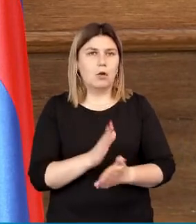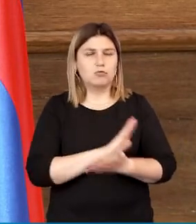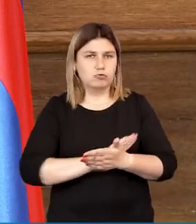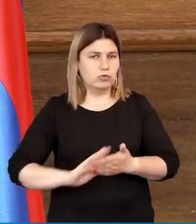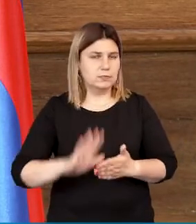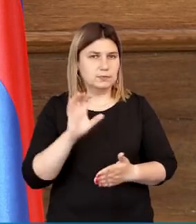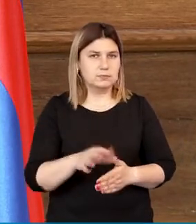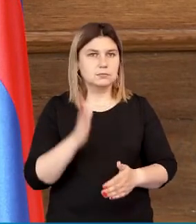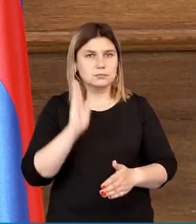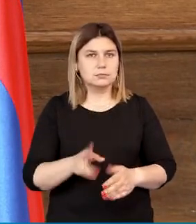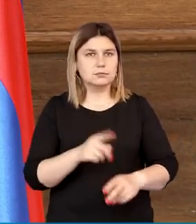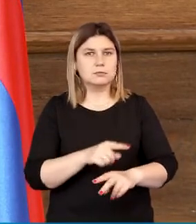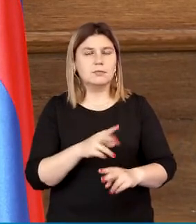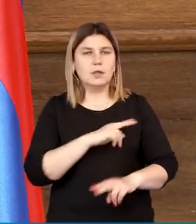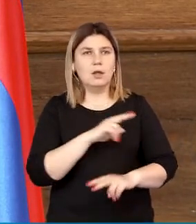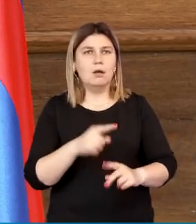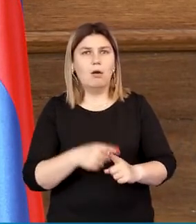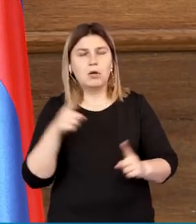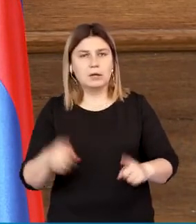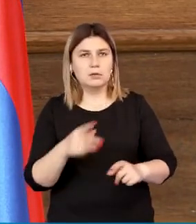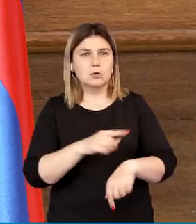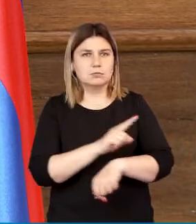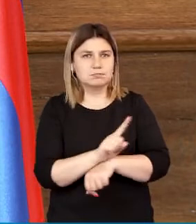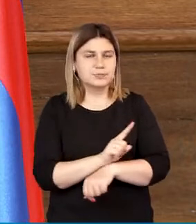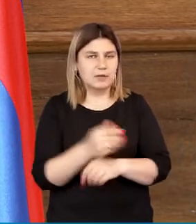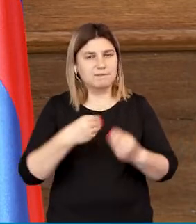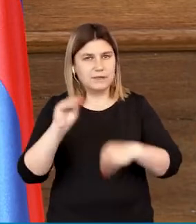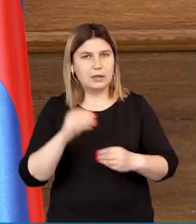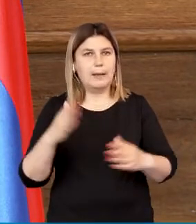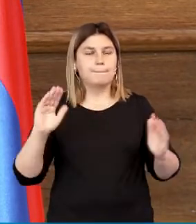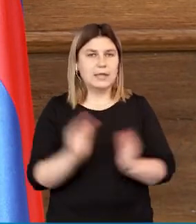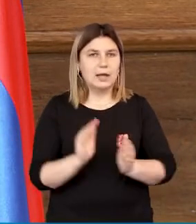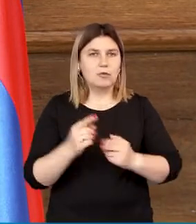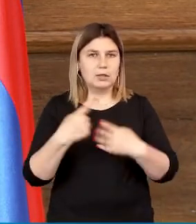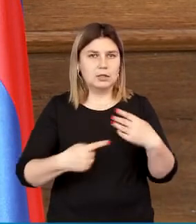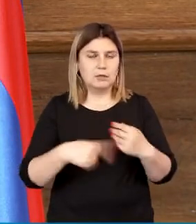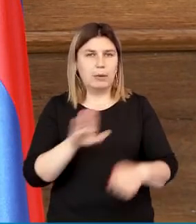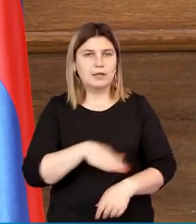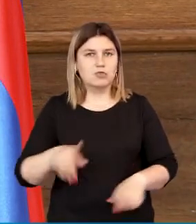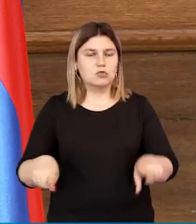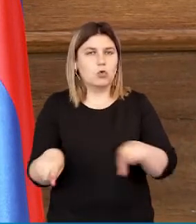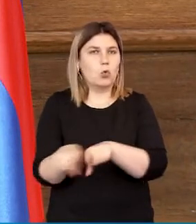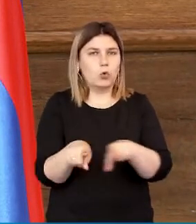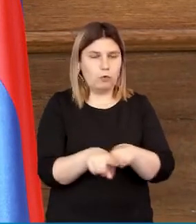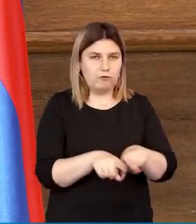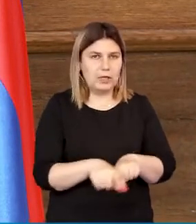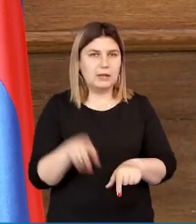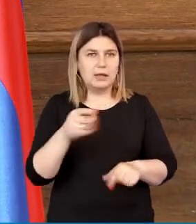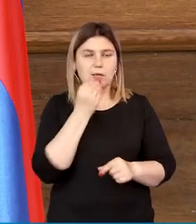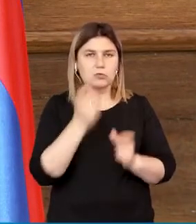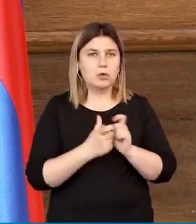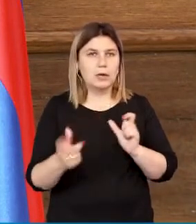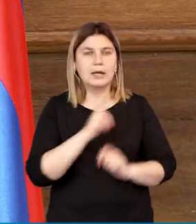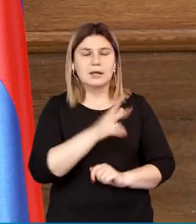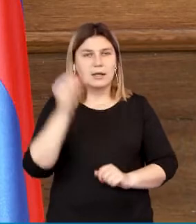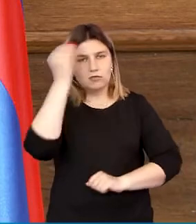więc będzie dłuższy okres wydawania posiłków z mniejszą liczbą dzieci jednocześnie na stołówce. Oczywiście każda